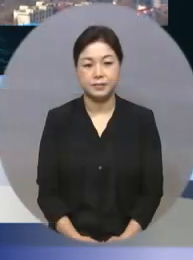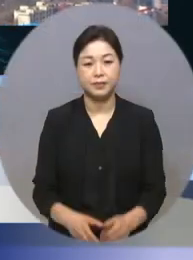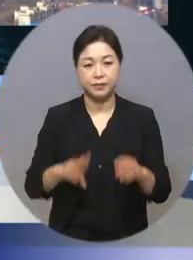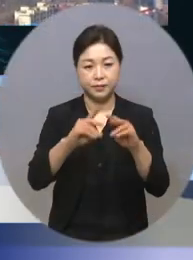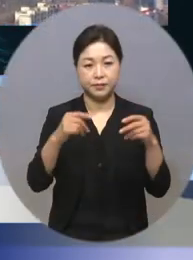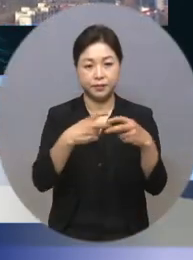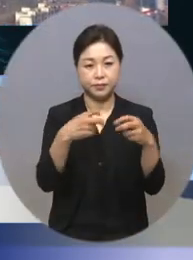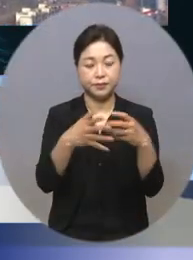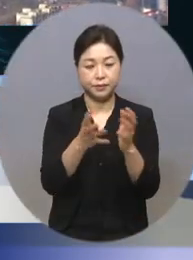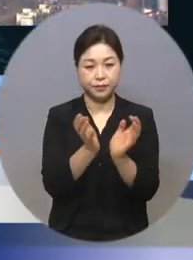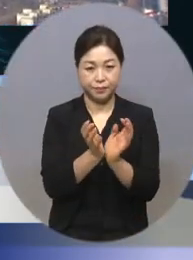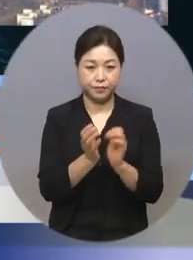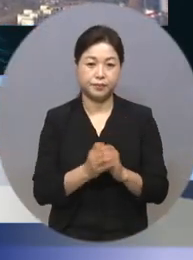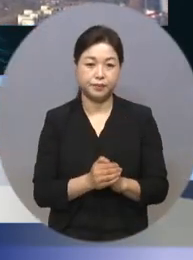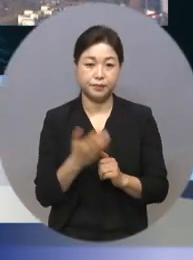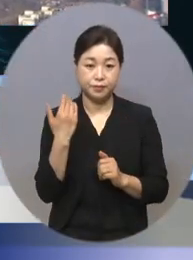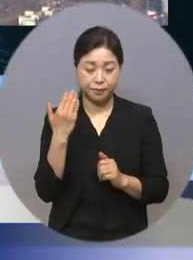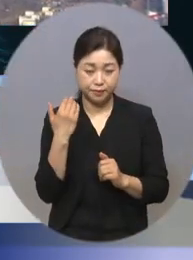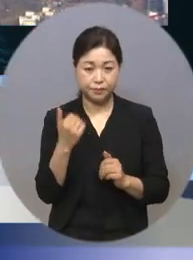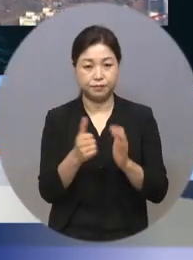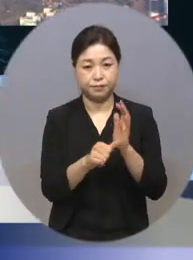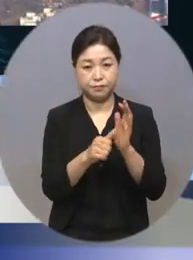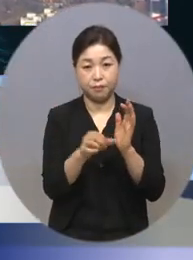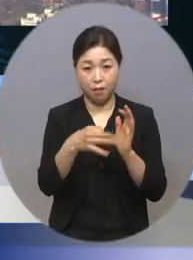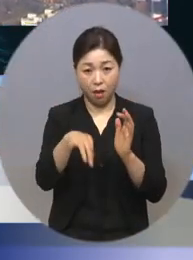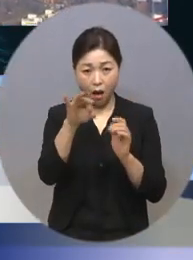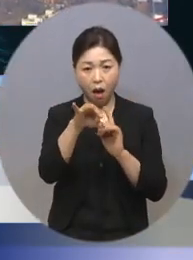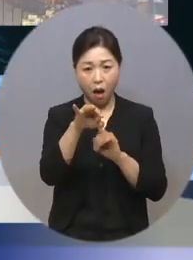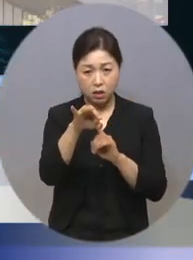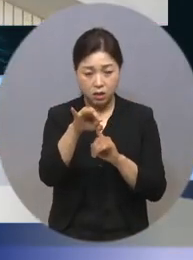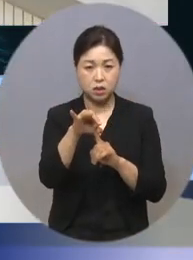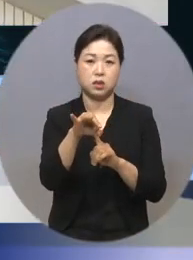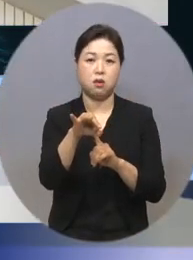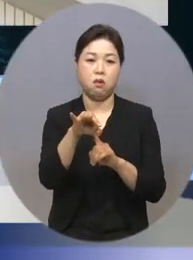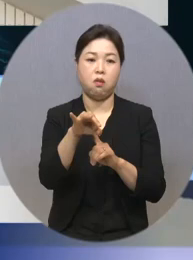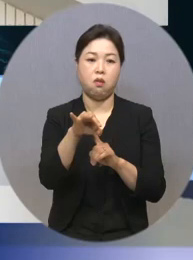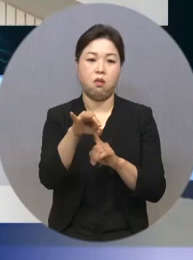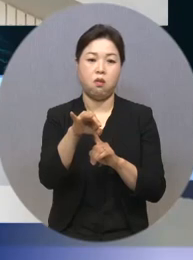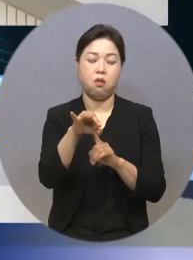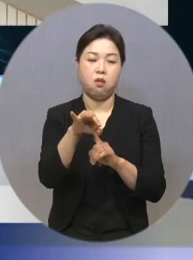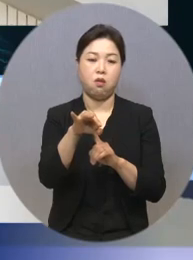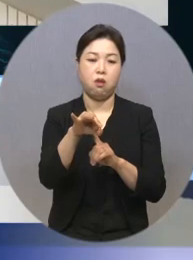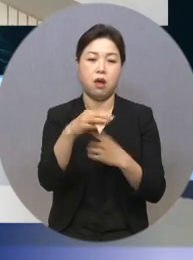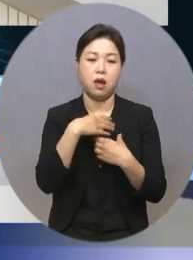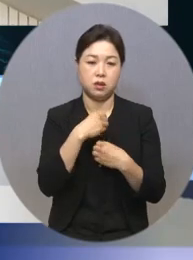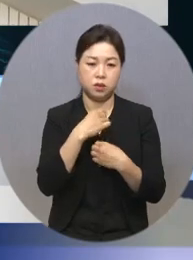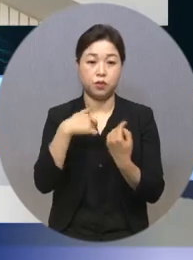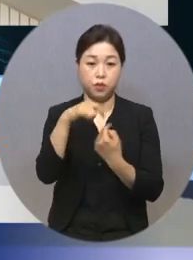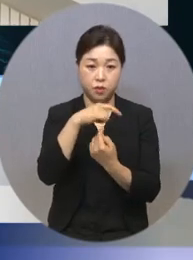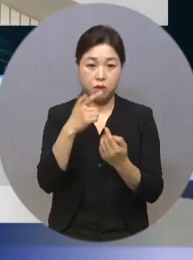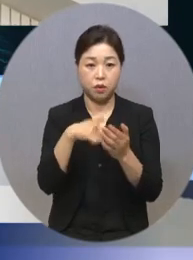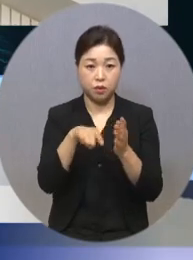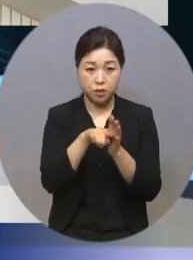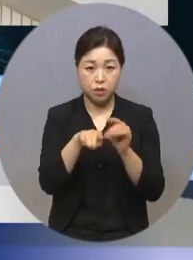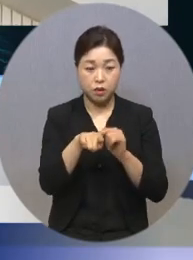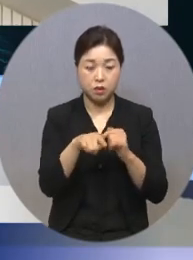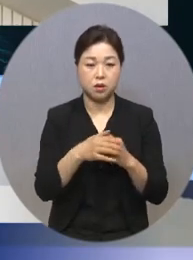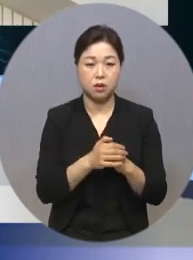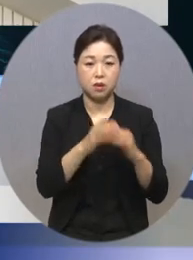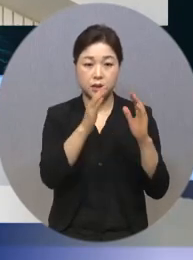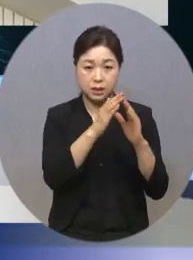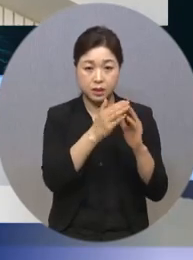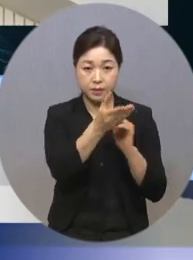국토교통부가 최근 치솟는 물가 안정을 위해 공공임대주택 임대료 동결과 교통요금 인상 억제에